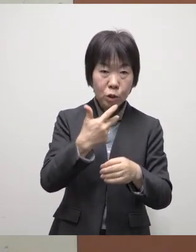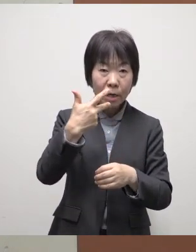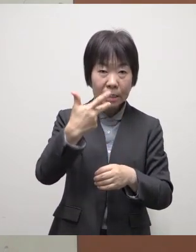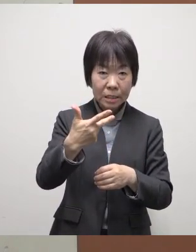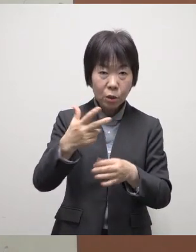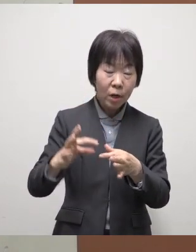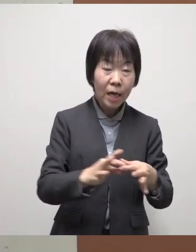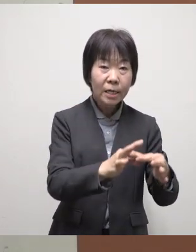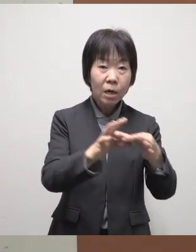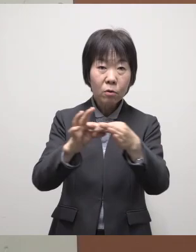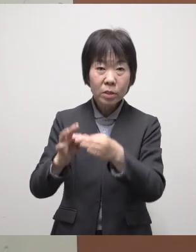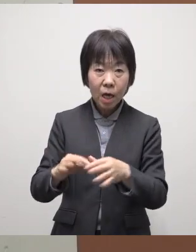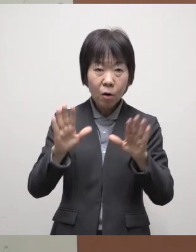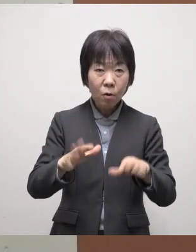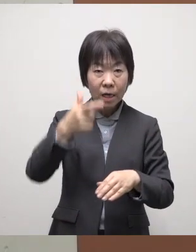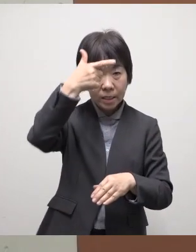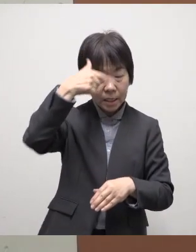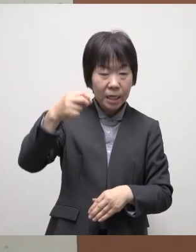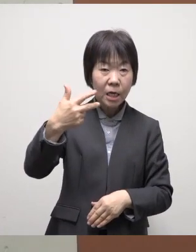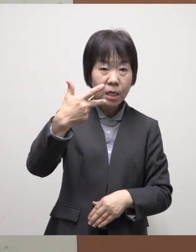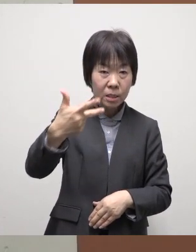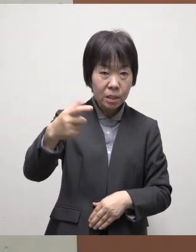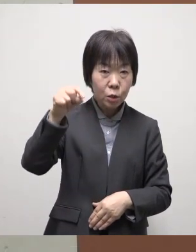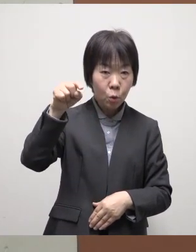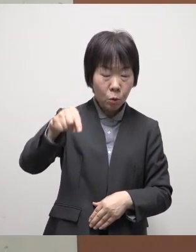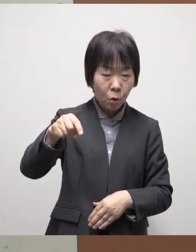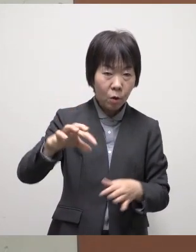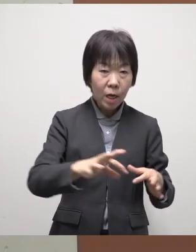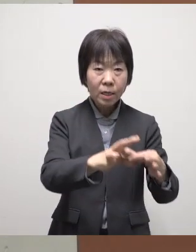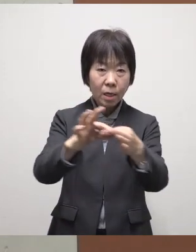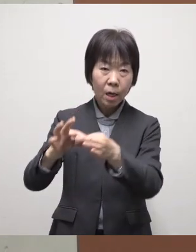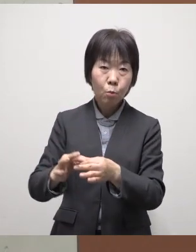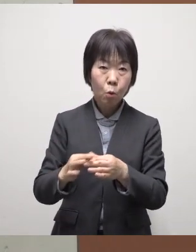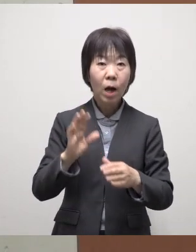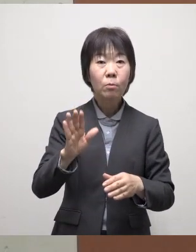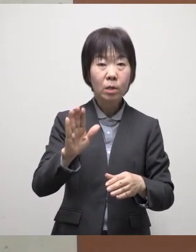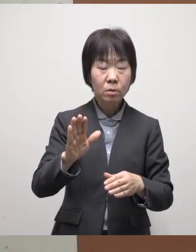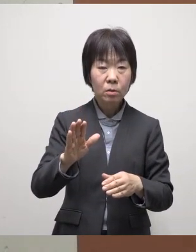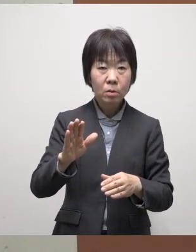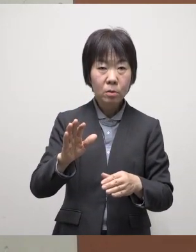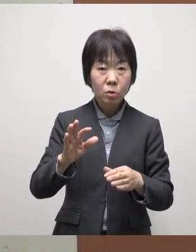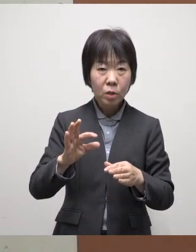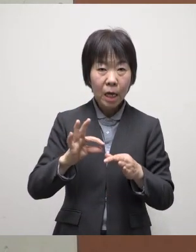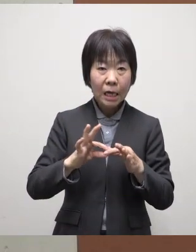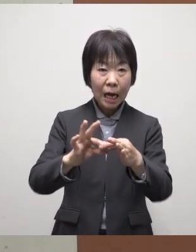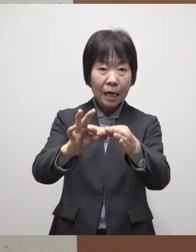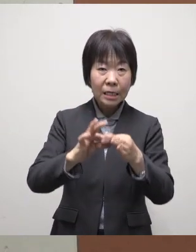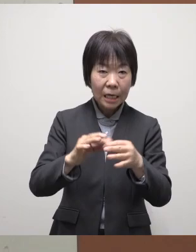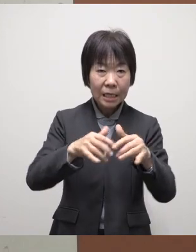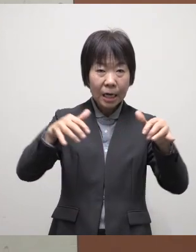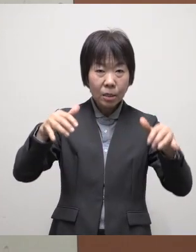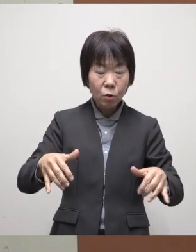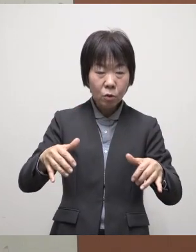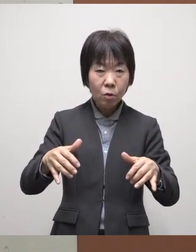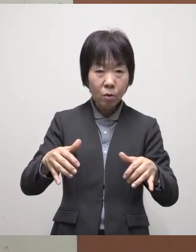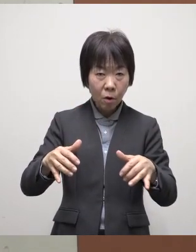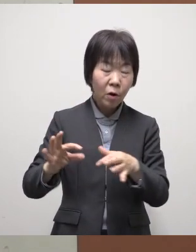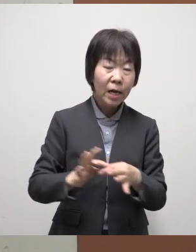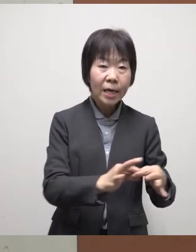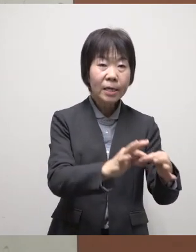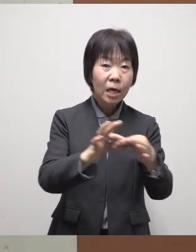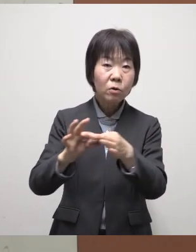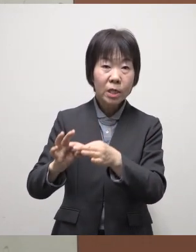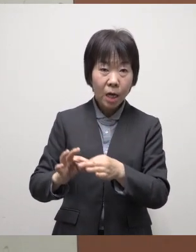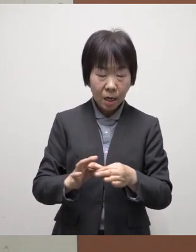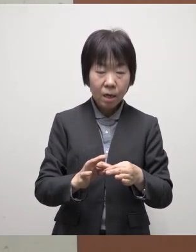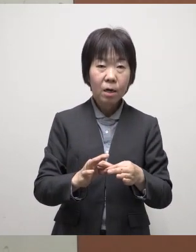また今回の場合先輩手との連係も実はございますそういった関係機関とできるだけ速やかに勉強